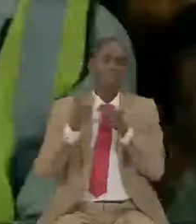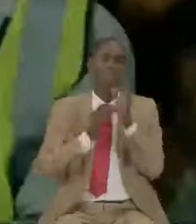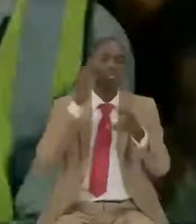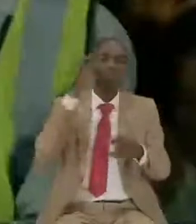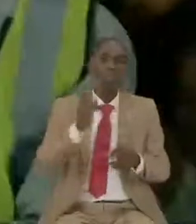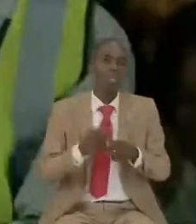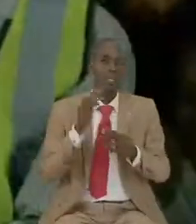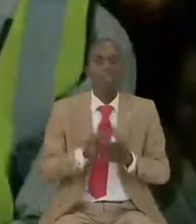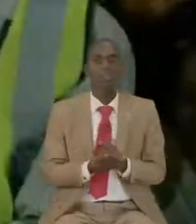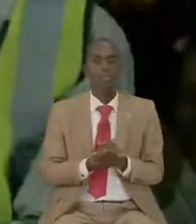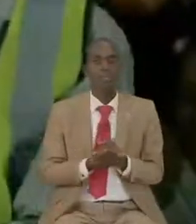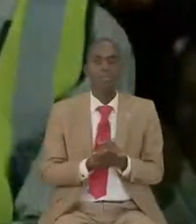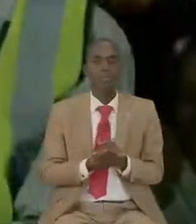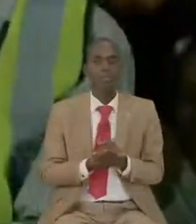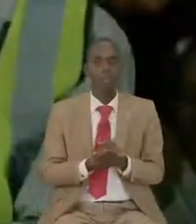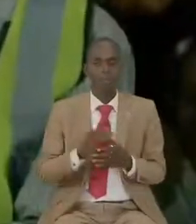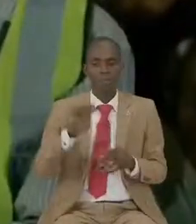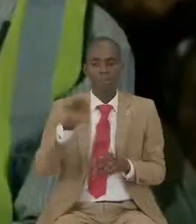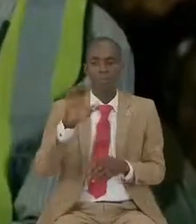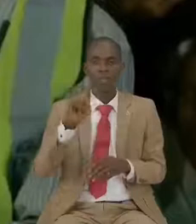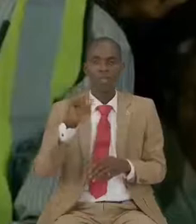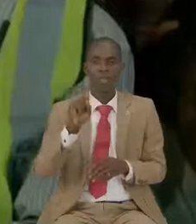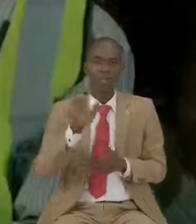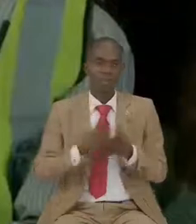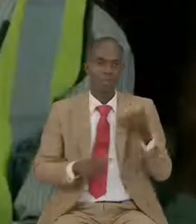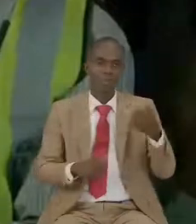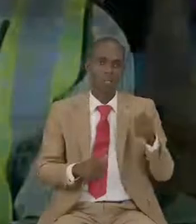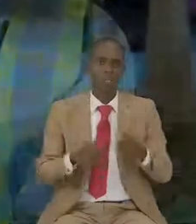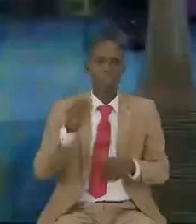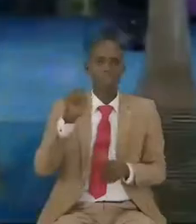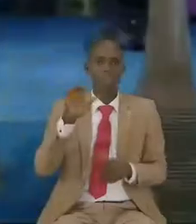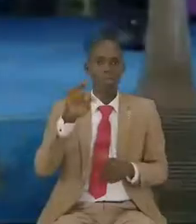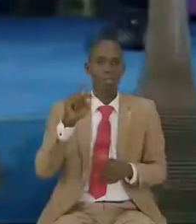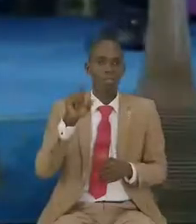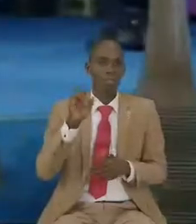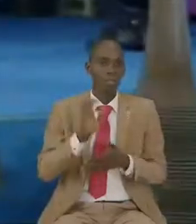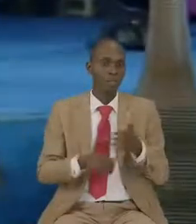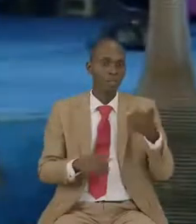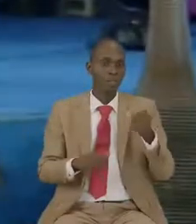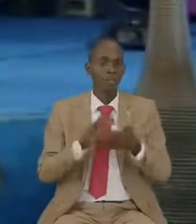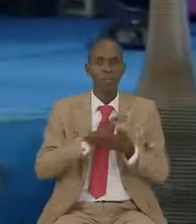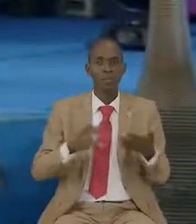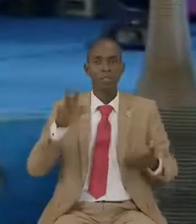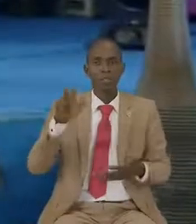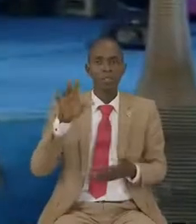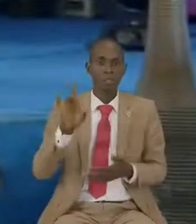de Jésus-Christ. Actes des apôtres. Actes des apôtres,